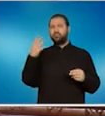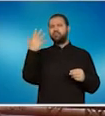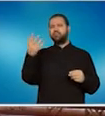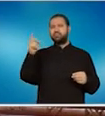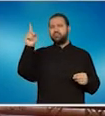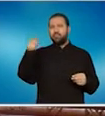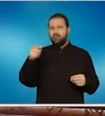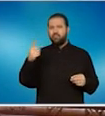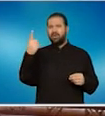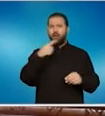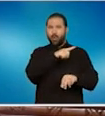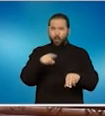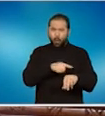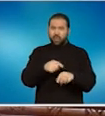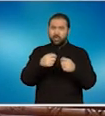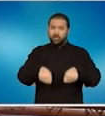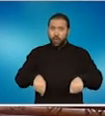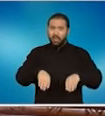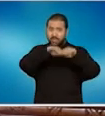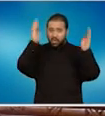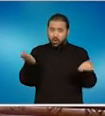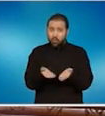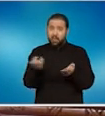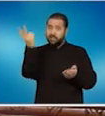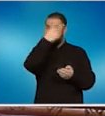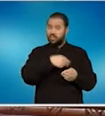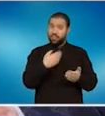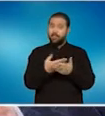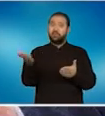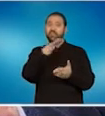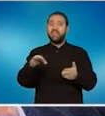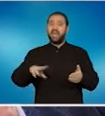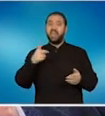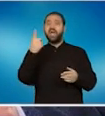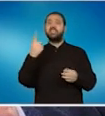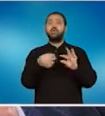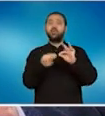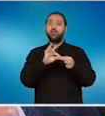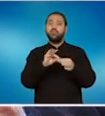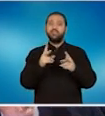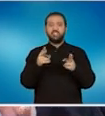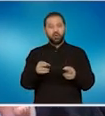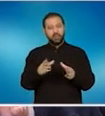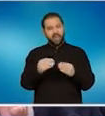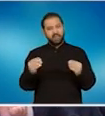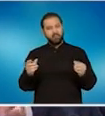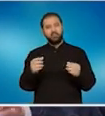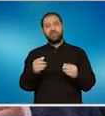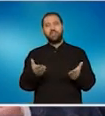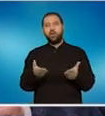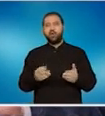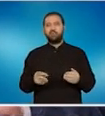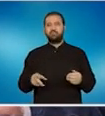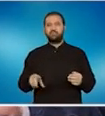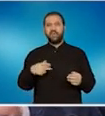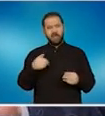toată lumea avea de unde să înțeleagă și pentru fiecare era câte un cuvânt. Se oprea de multe ori. Era frig la un moment dat în biserică, era